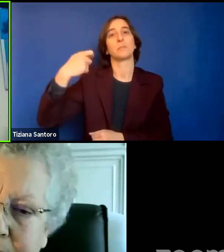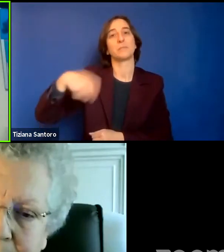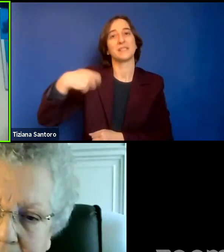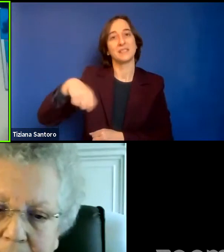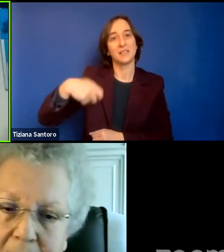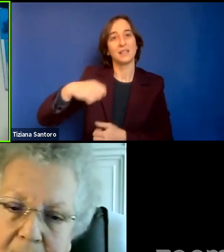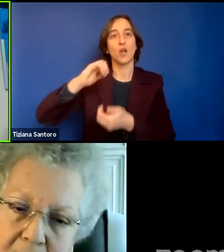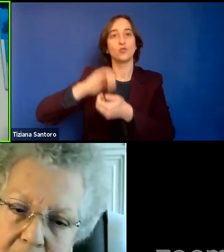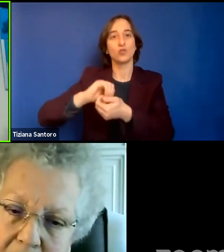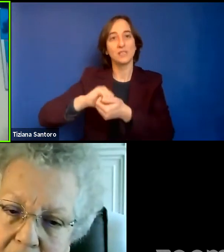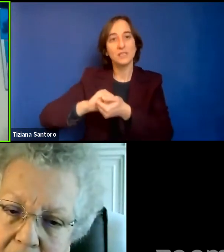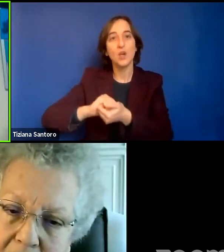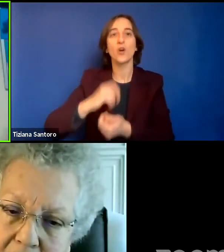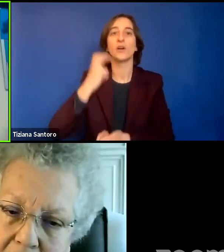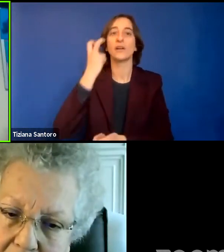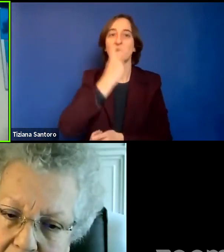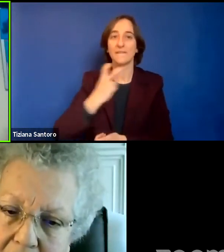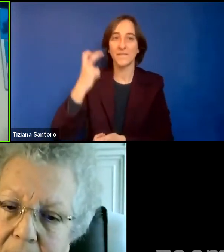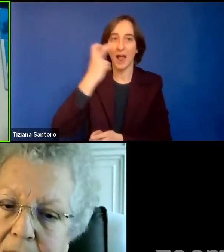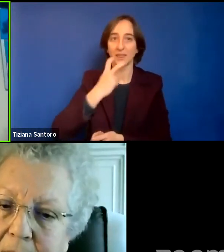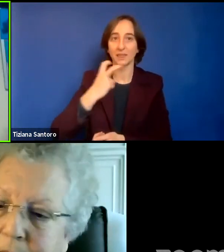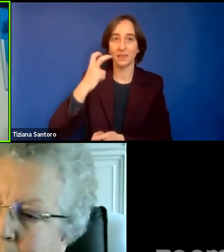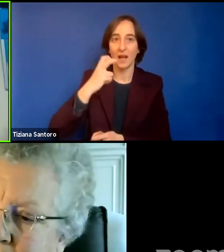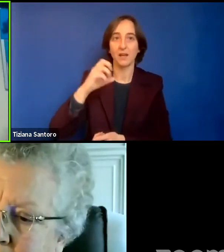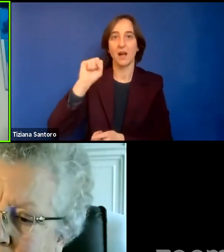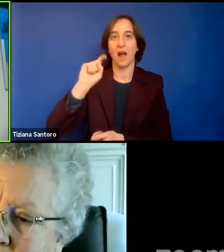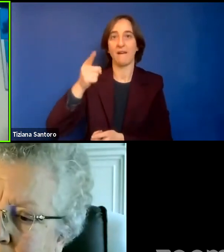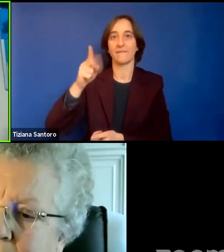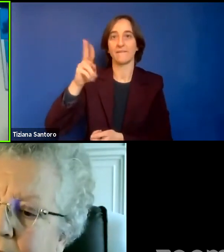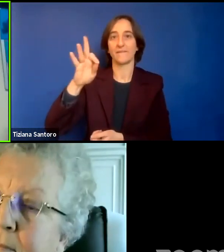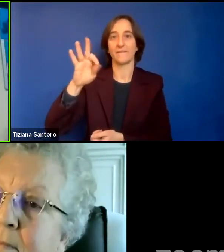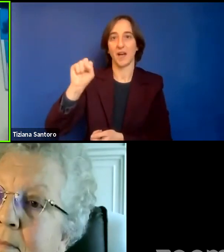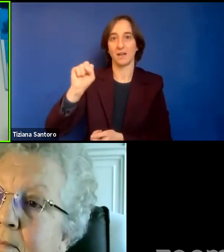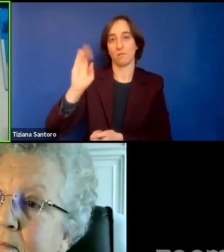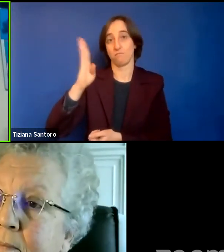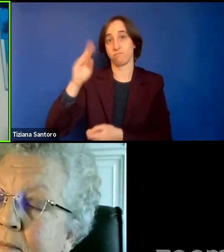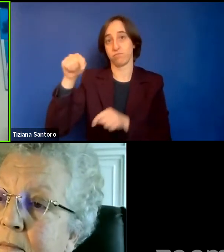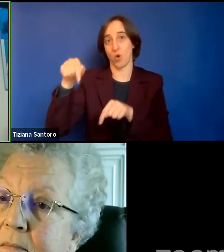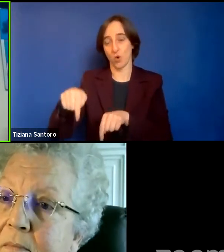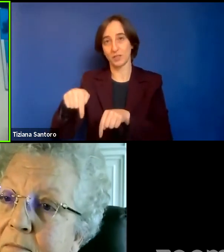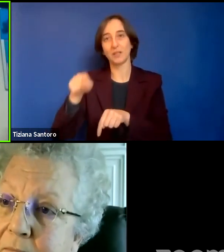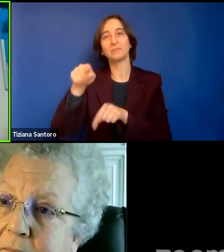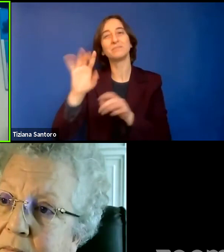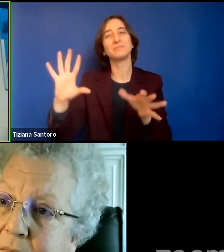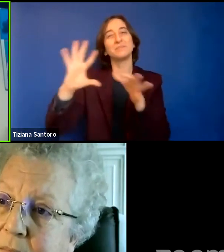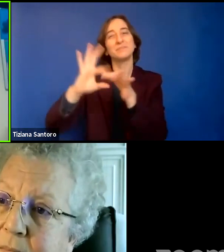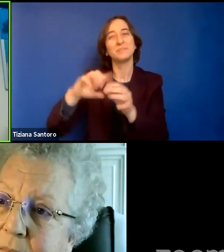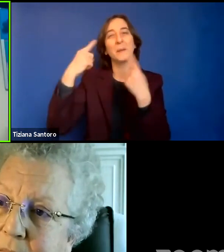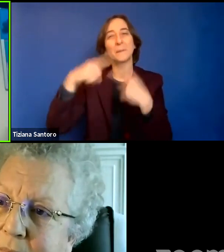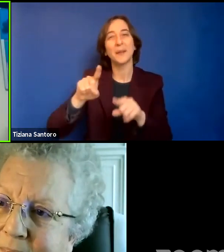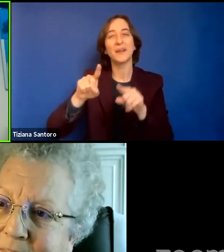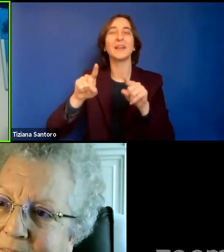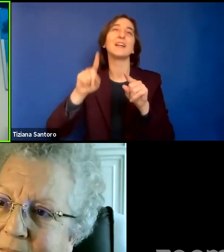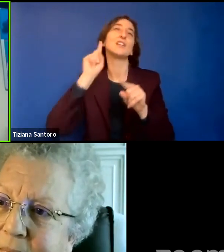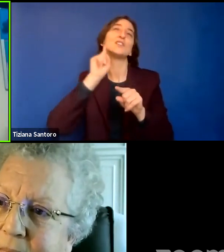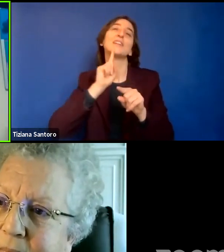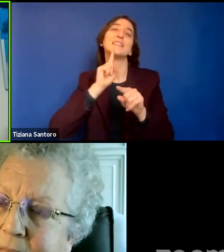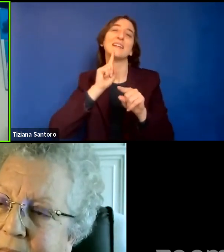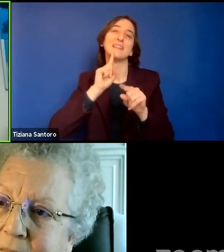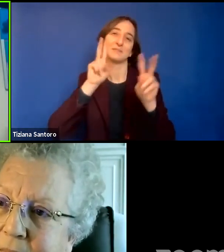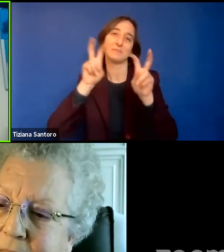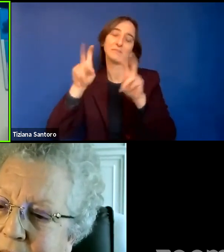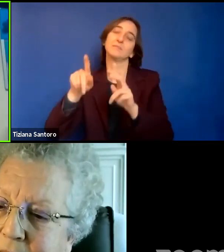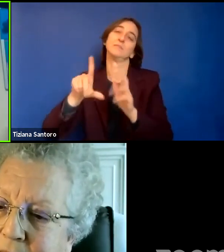FIADDA AGFA di Bologna e sui problemi legati alla sordità ha una lunga esperienza,